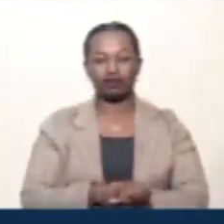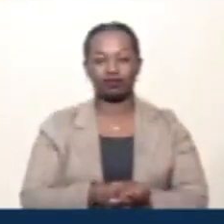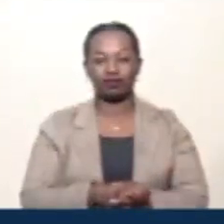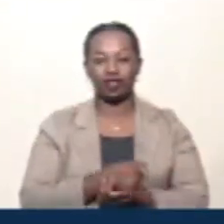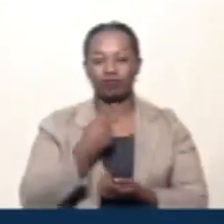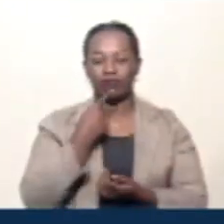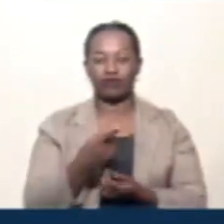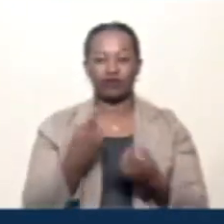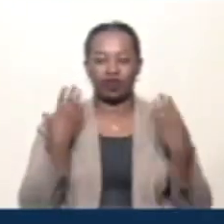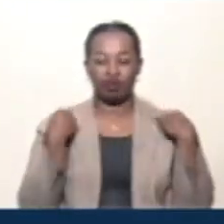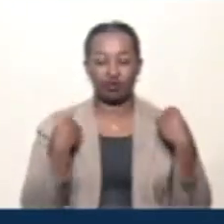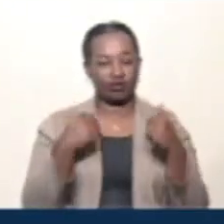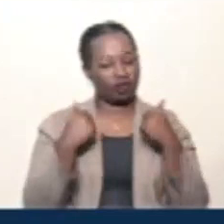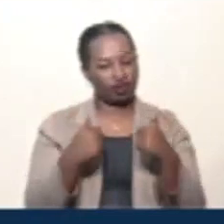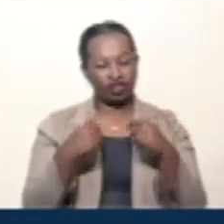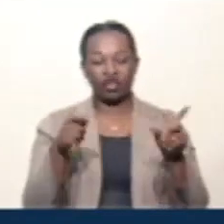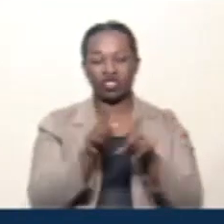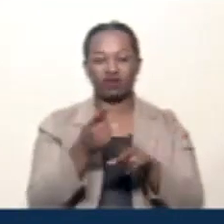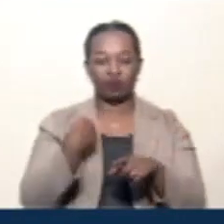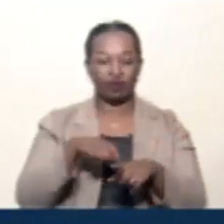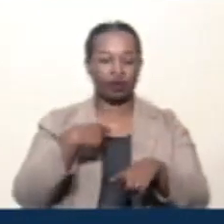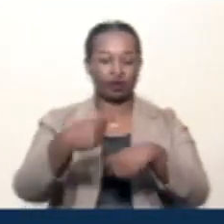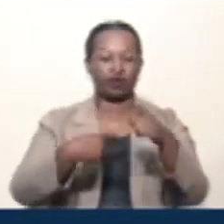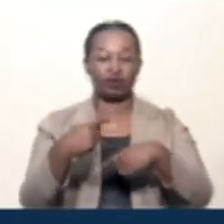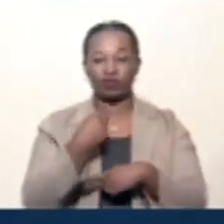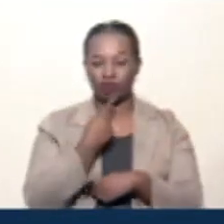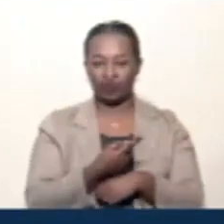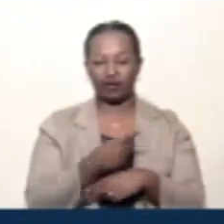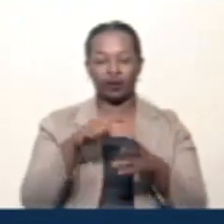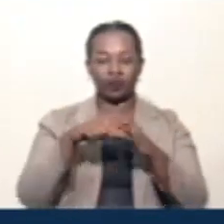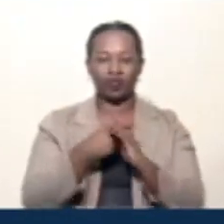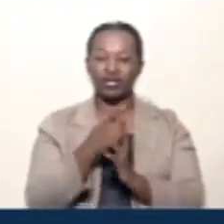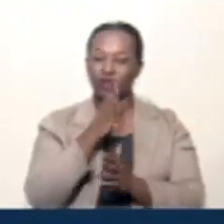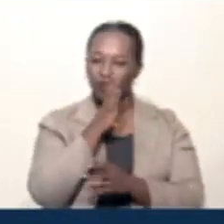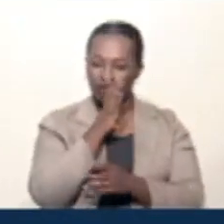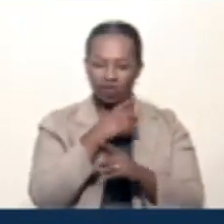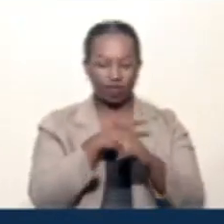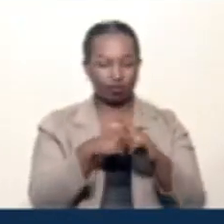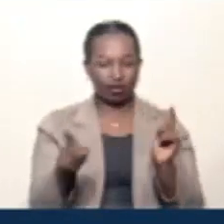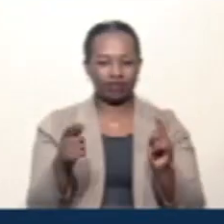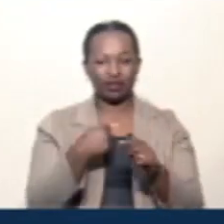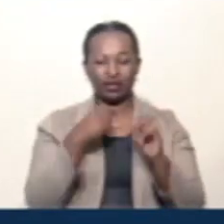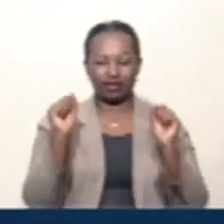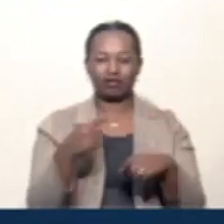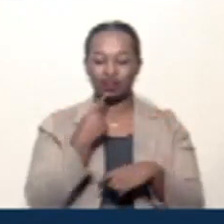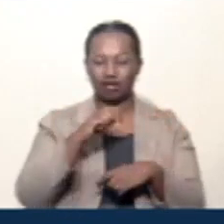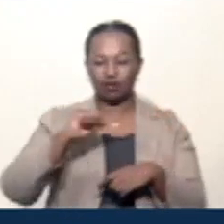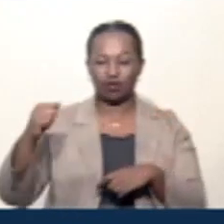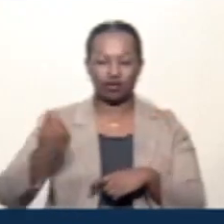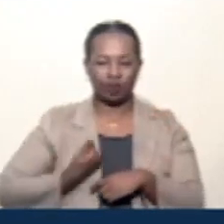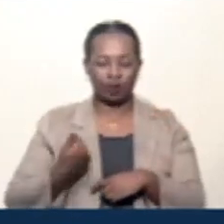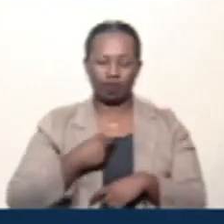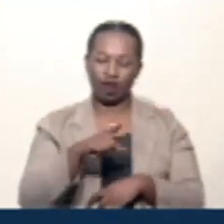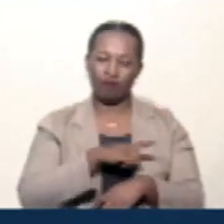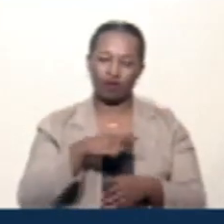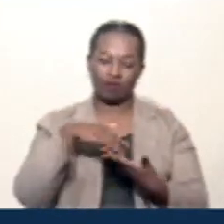navuga ngo imyitozo imeze neza nk'uko twakomeje tubivuga twatangiye dutinze ariko navuga ngo ku ruhande rw'abakobwa hari